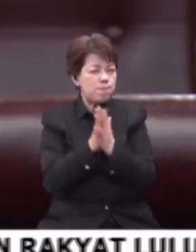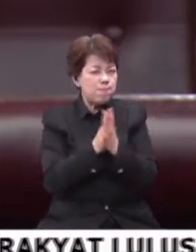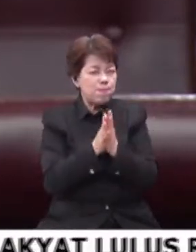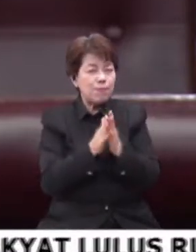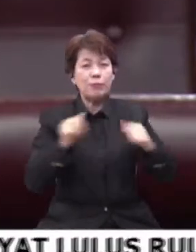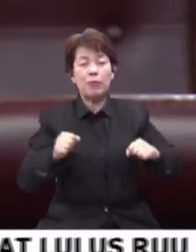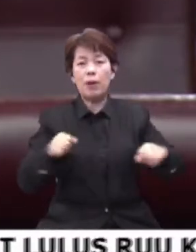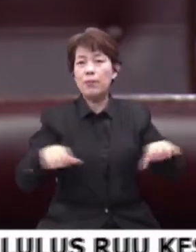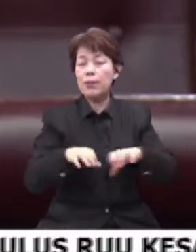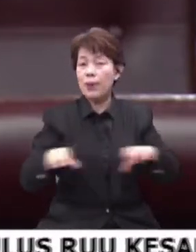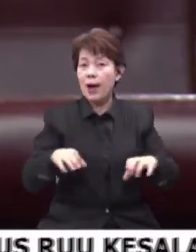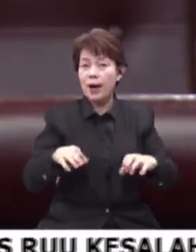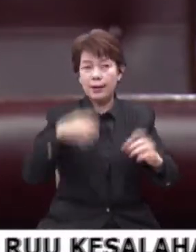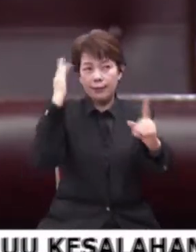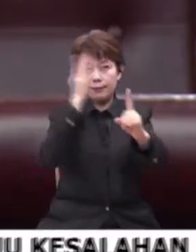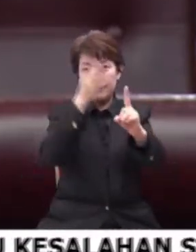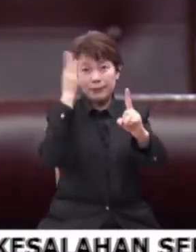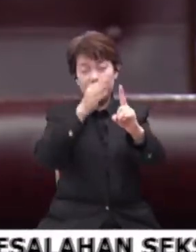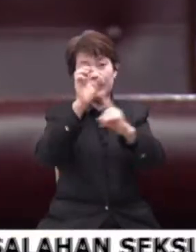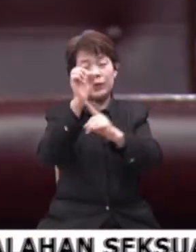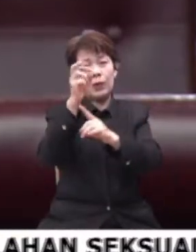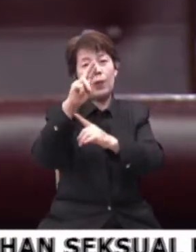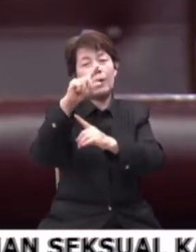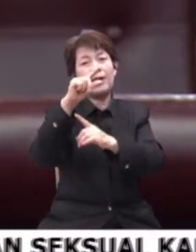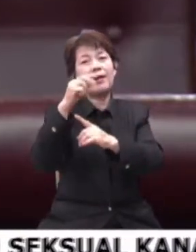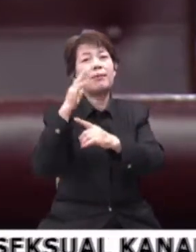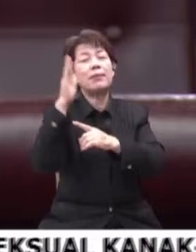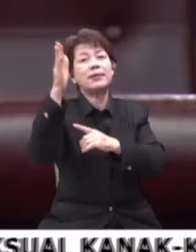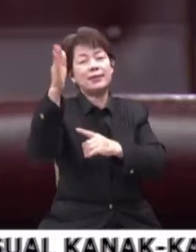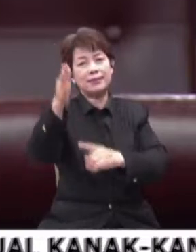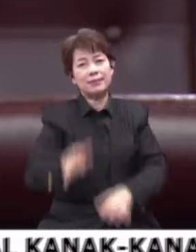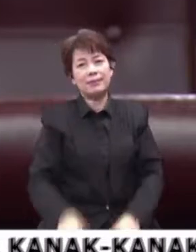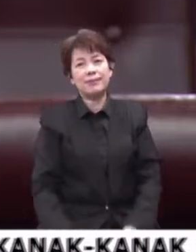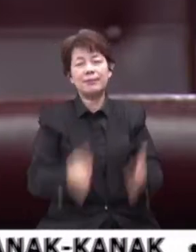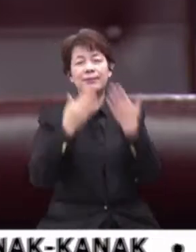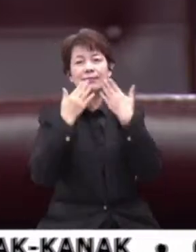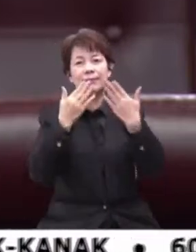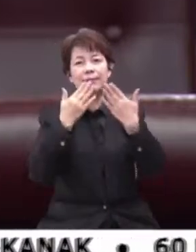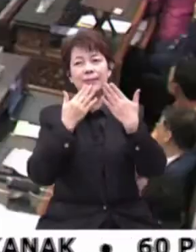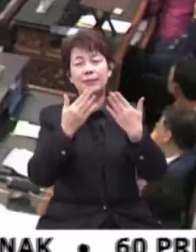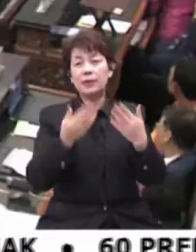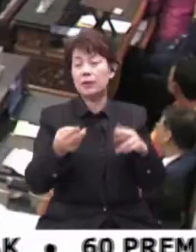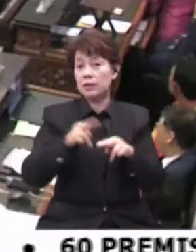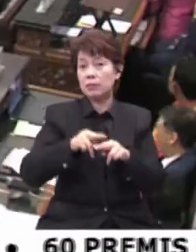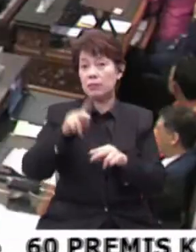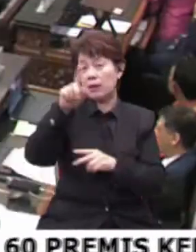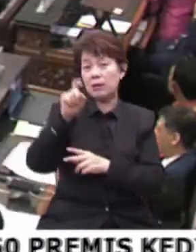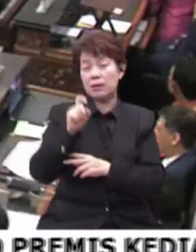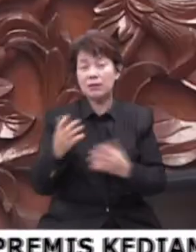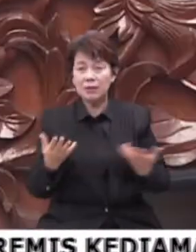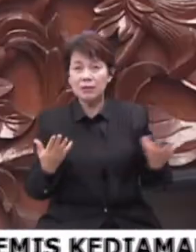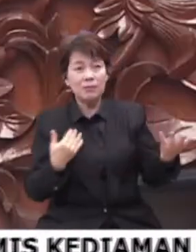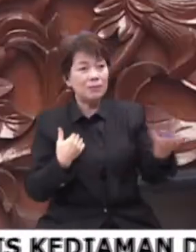ini untuk ke arah organik pada masa akan datang Terima kasih soalan tambahan yang dibutuhkan